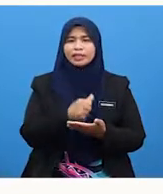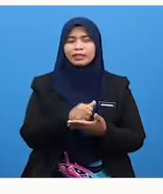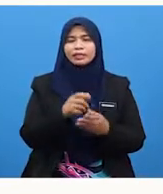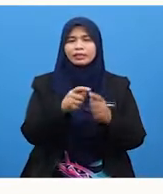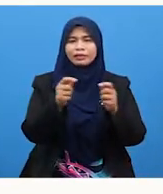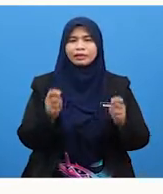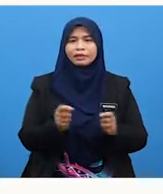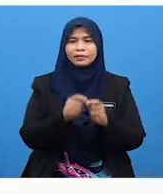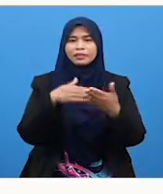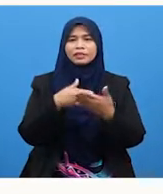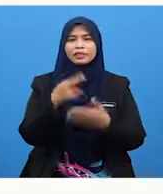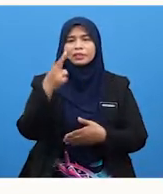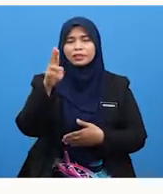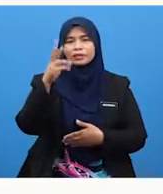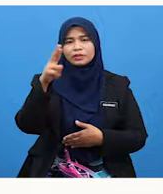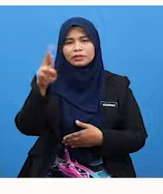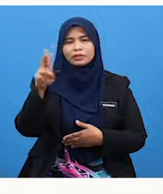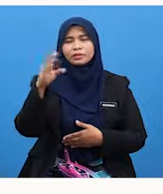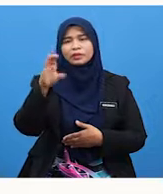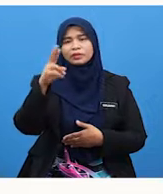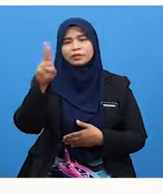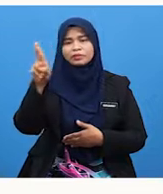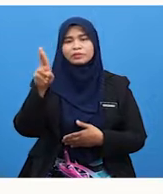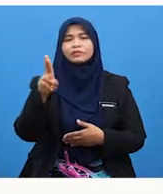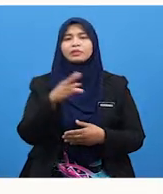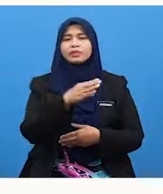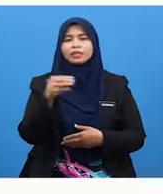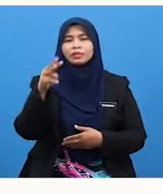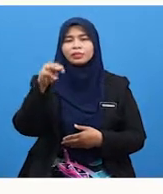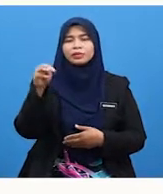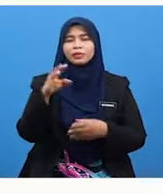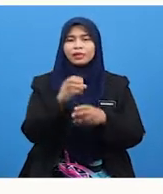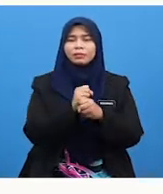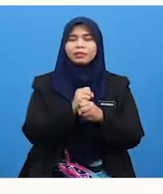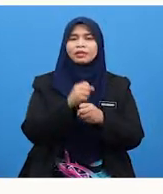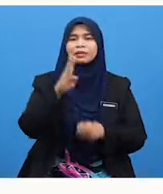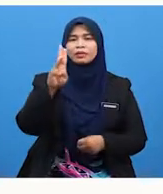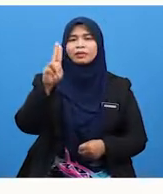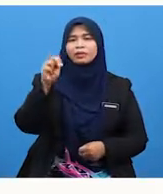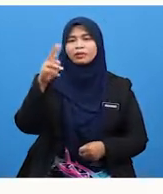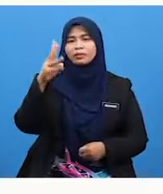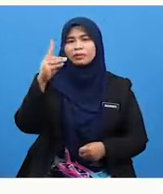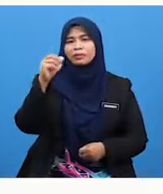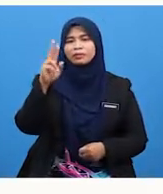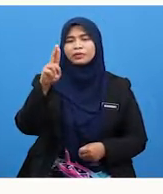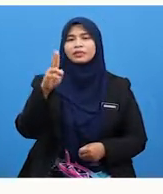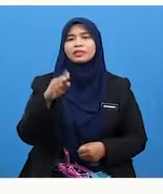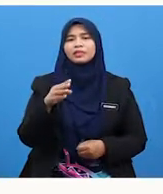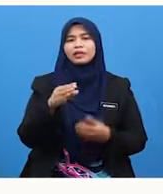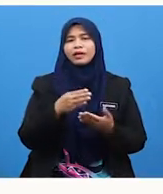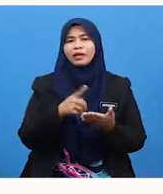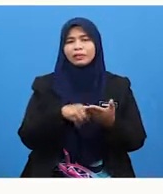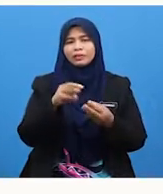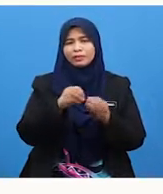ratus ribu dan murid-murid dapat membundarkan sebarang nombor hingga ratus ribu